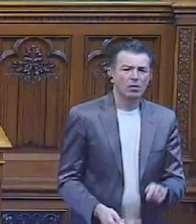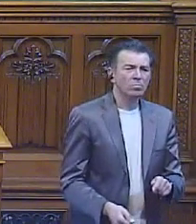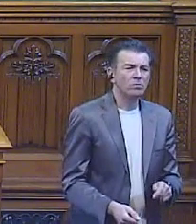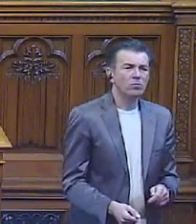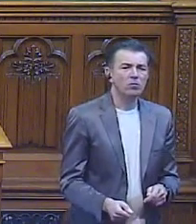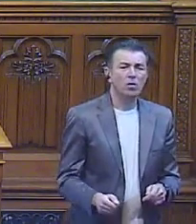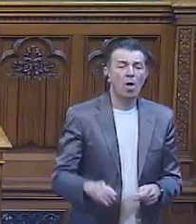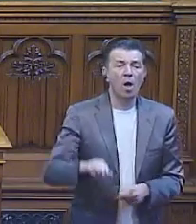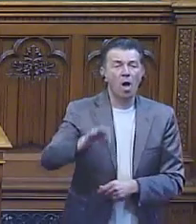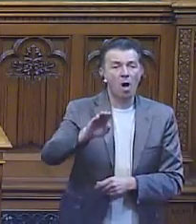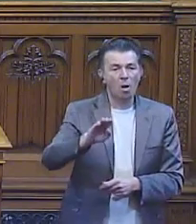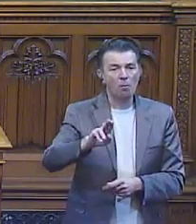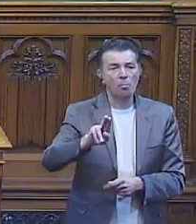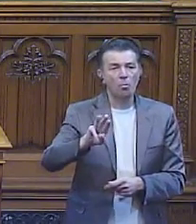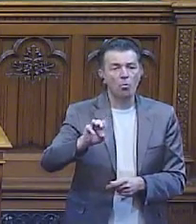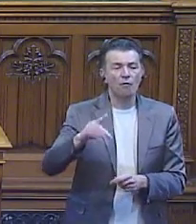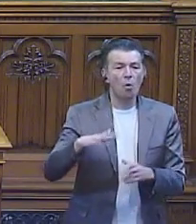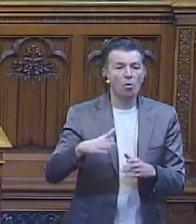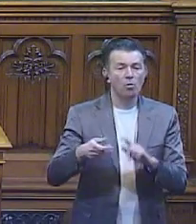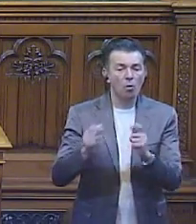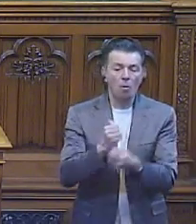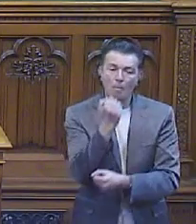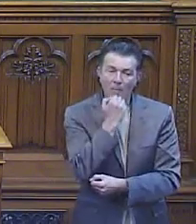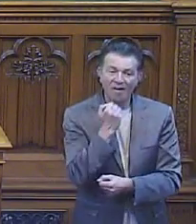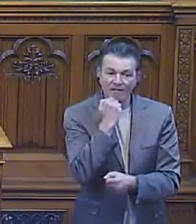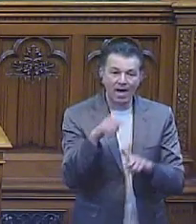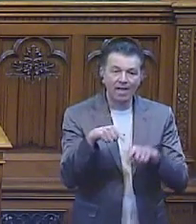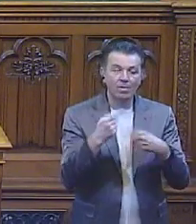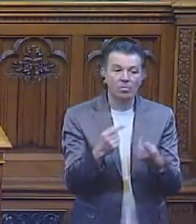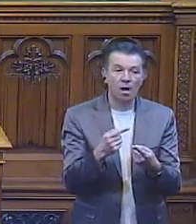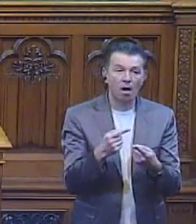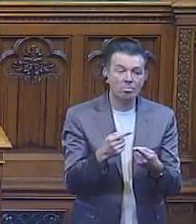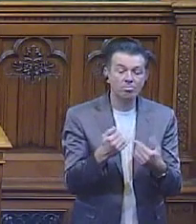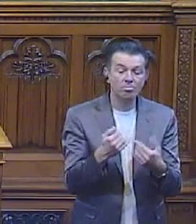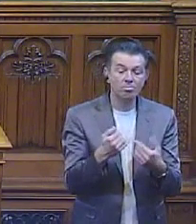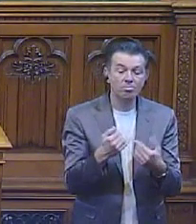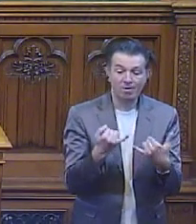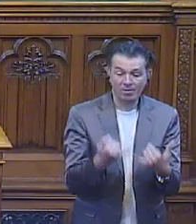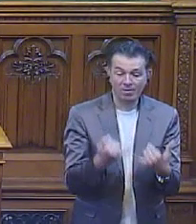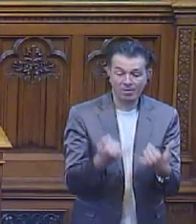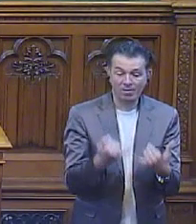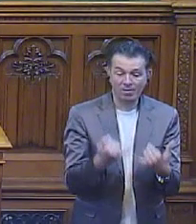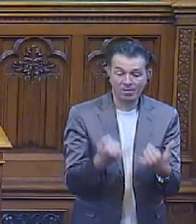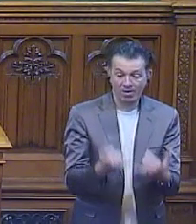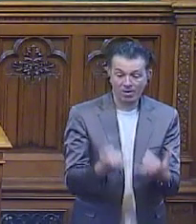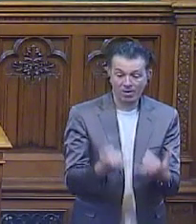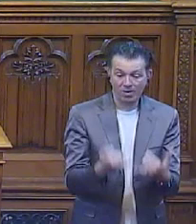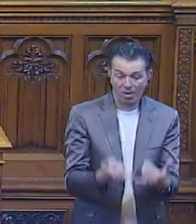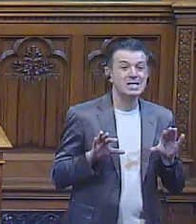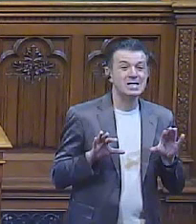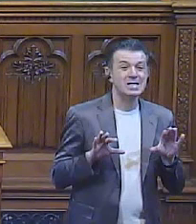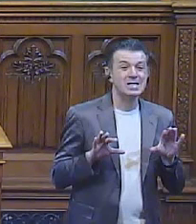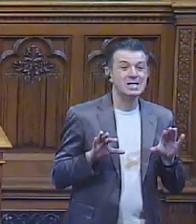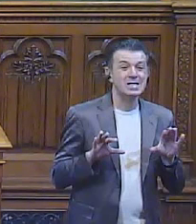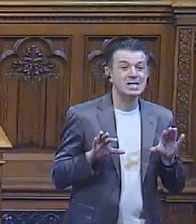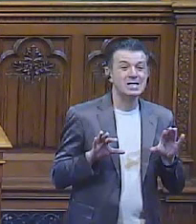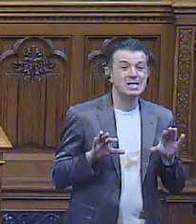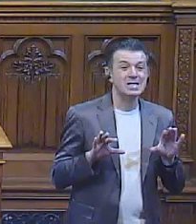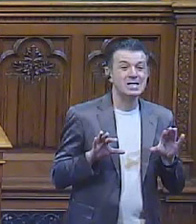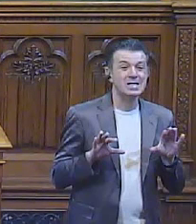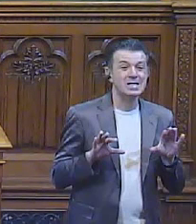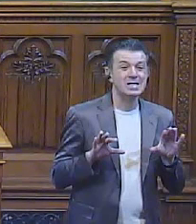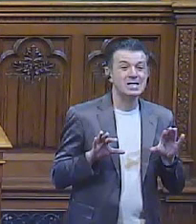Privatisierung der BUWOG, das zur Folge hatte, teure Mieten für die Mieterinnen und Mieter. Aber auf